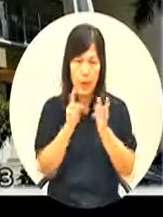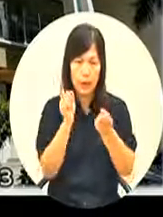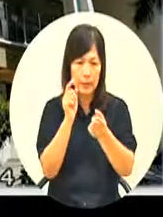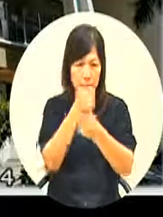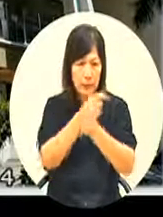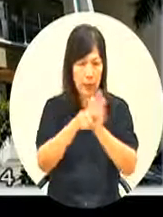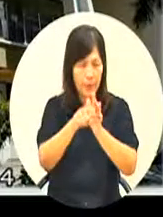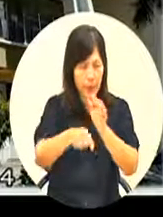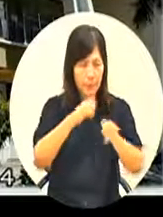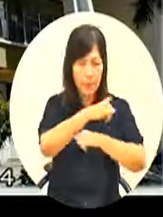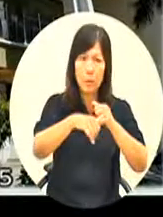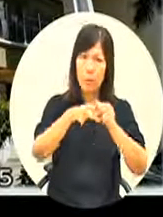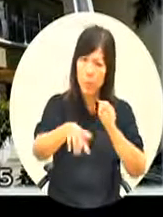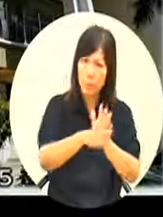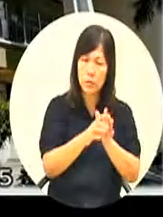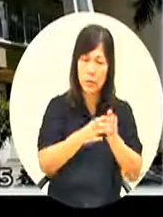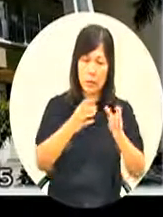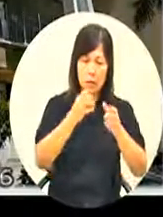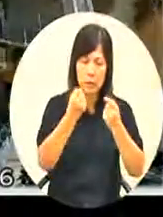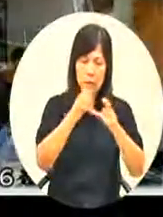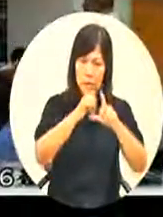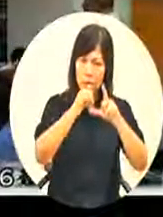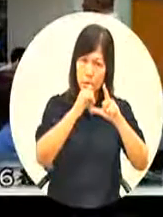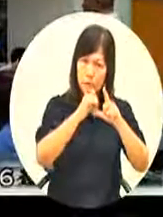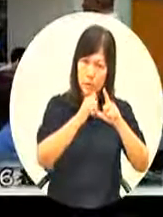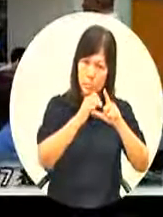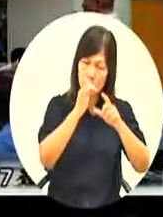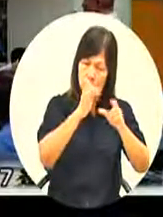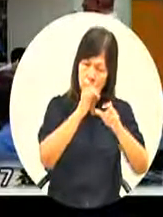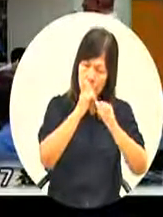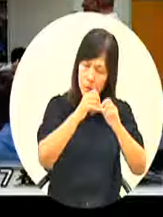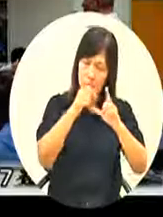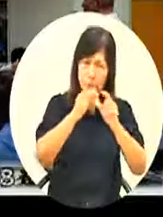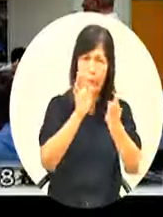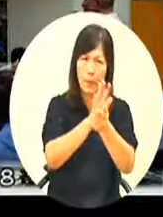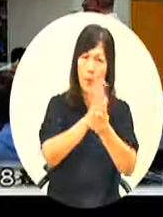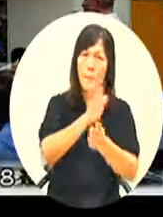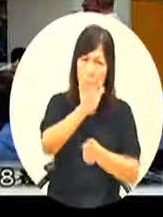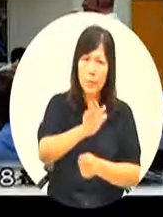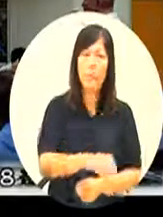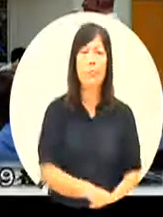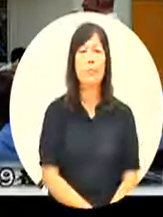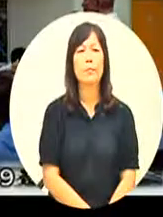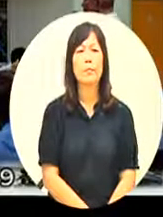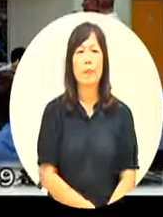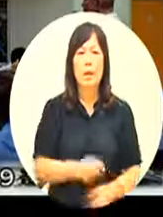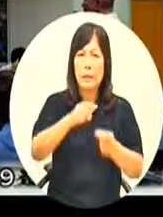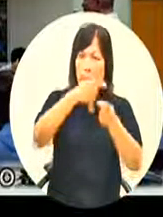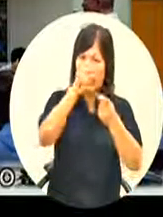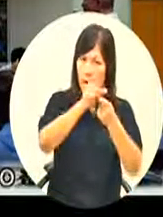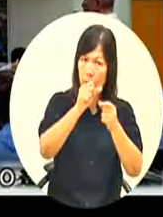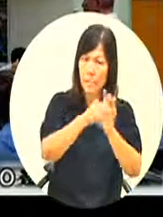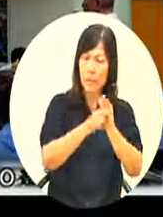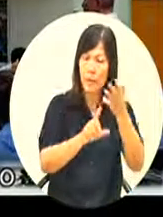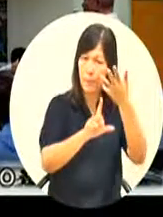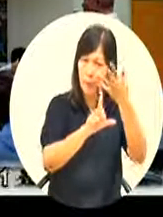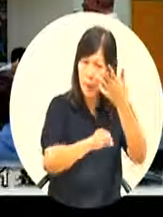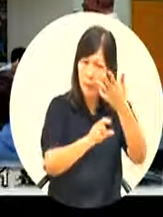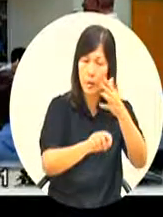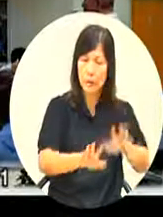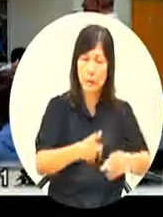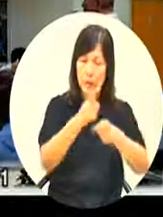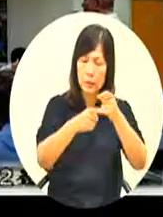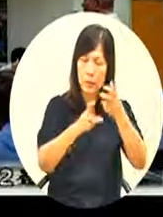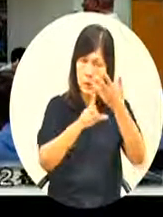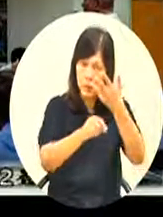区有它一定的功能哈。那我们在105年哈八月，就是今年的八